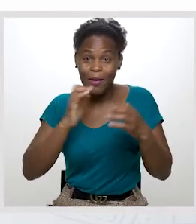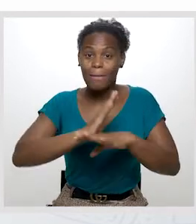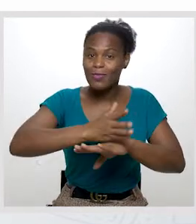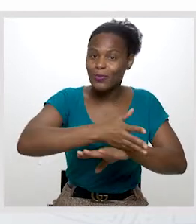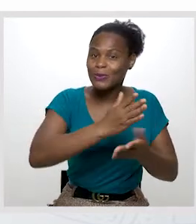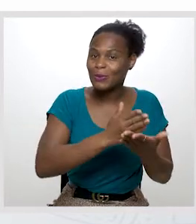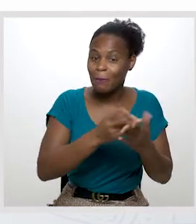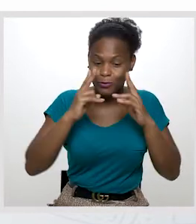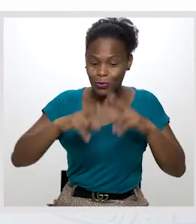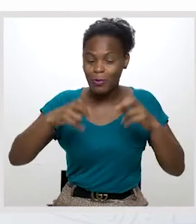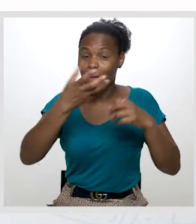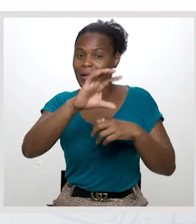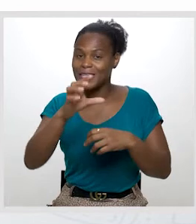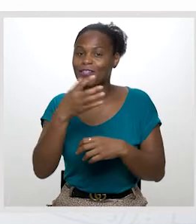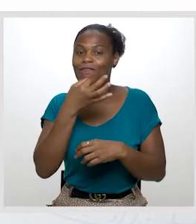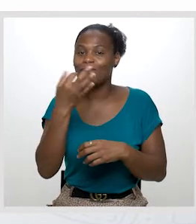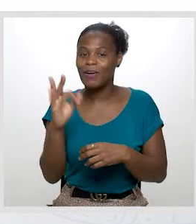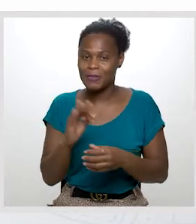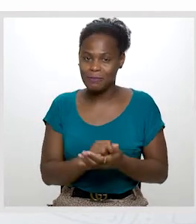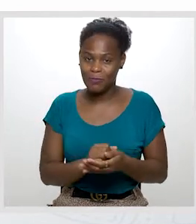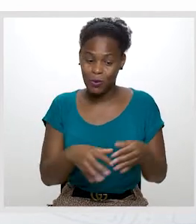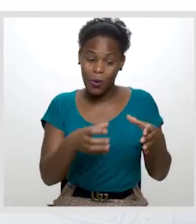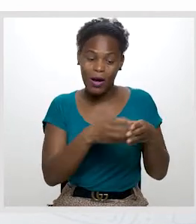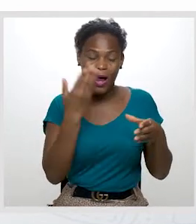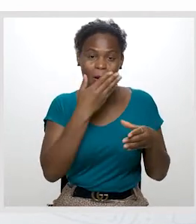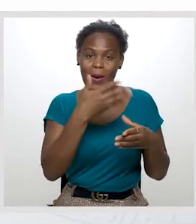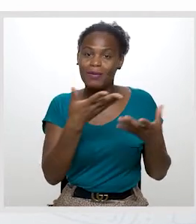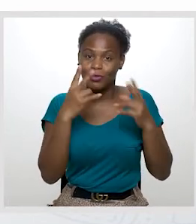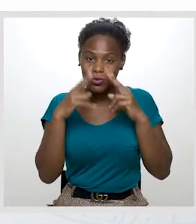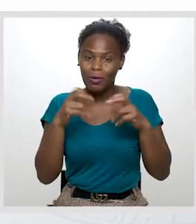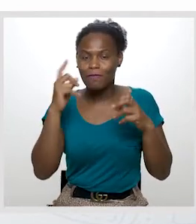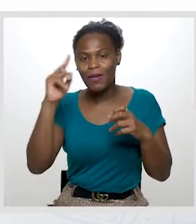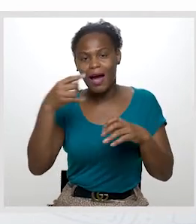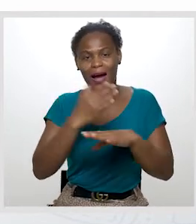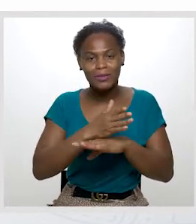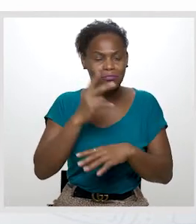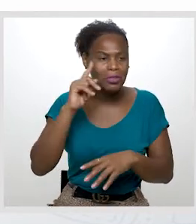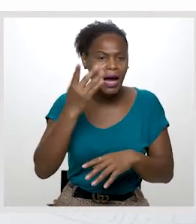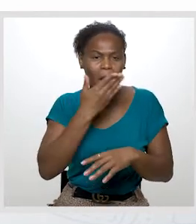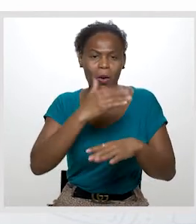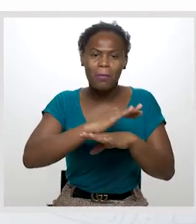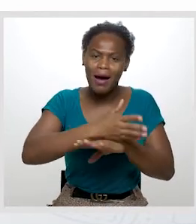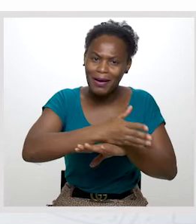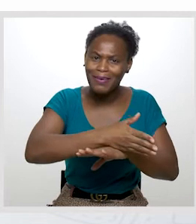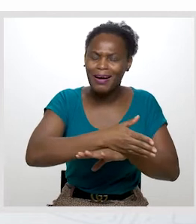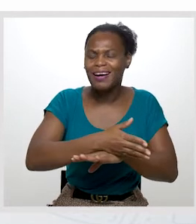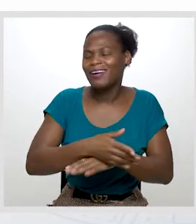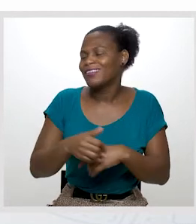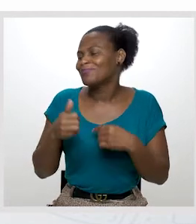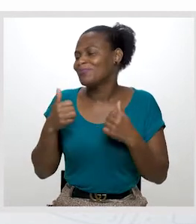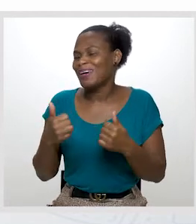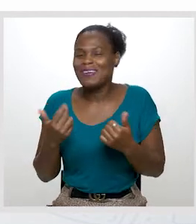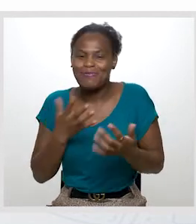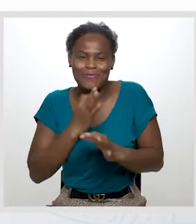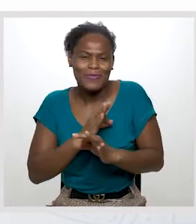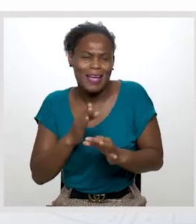un bateau-école pour découvrir la francophonie. En quoi? En classe de découverte. Voyager et avoir cours sur un bateau.